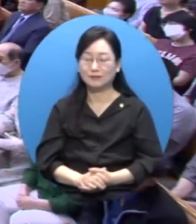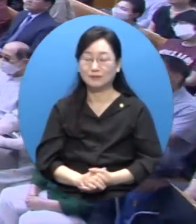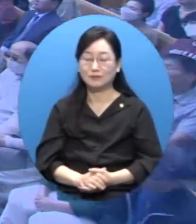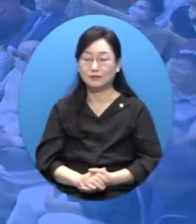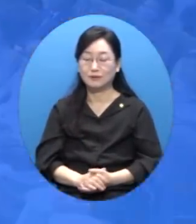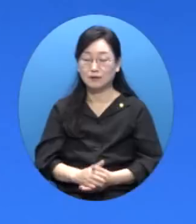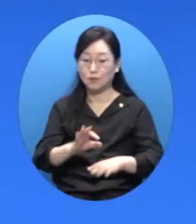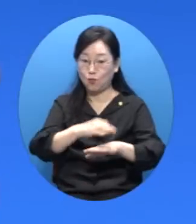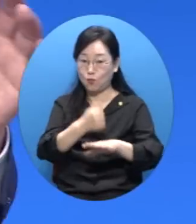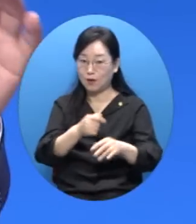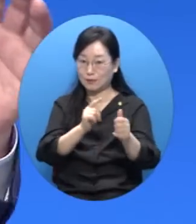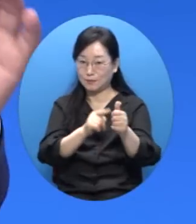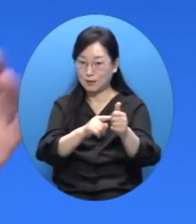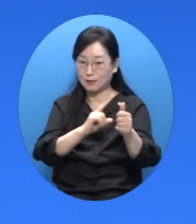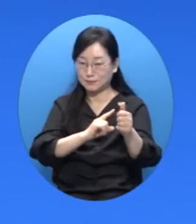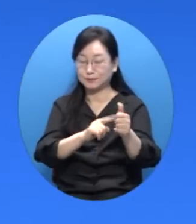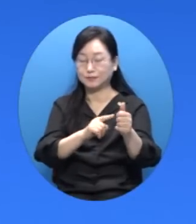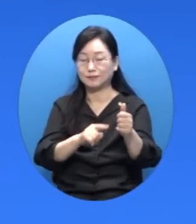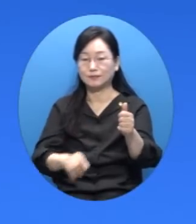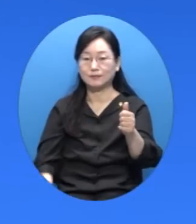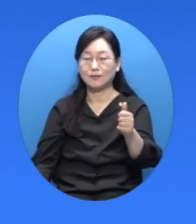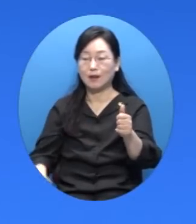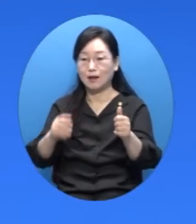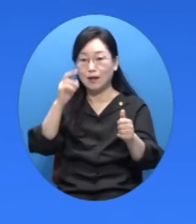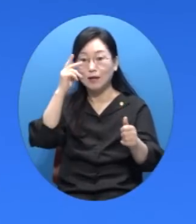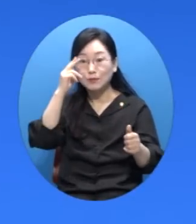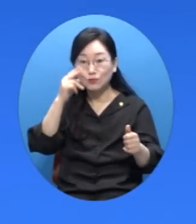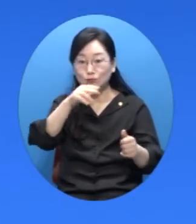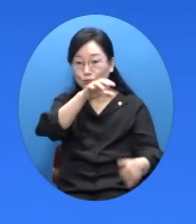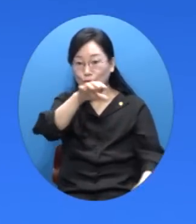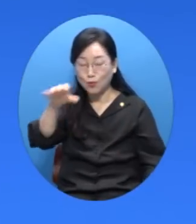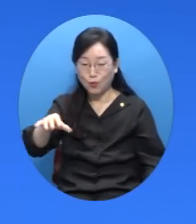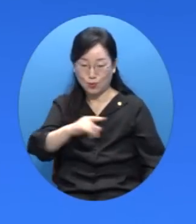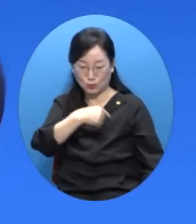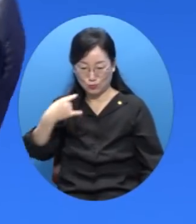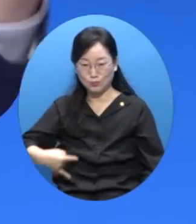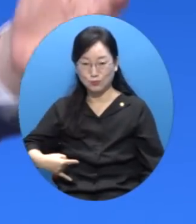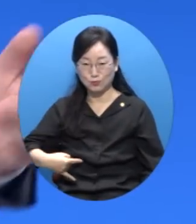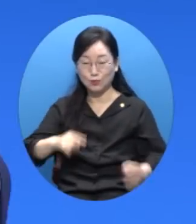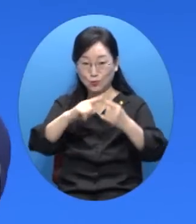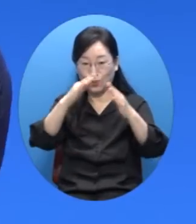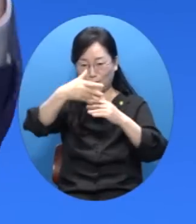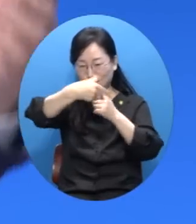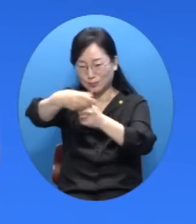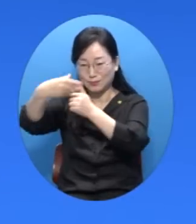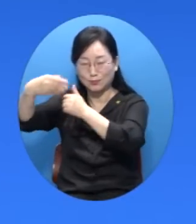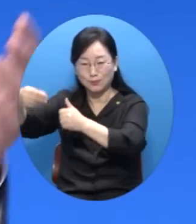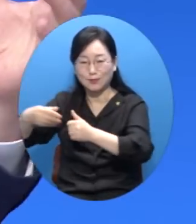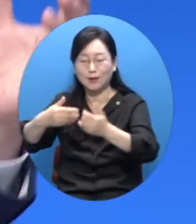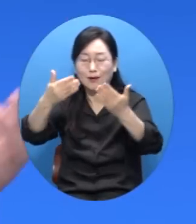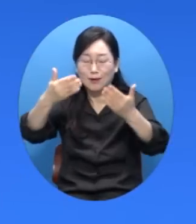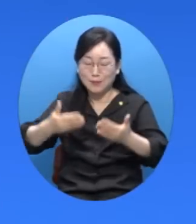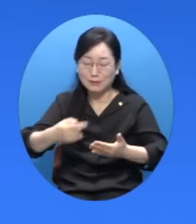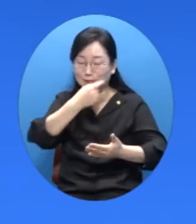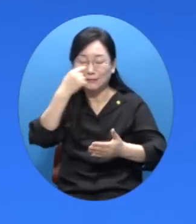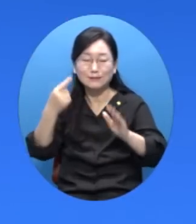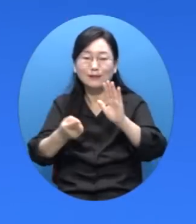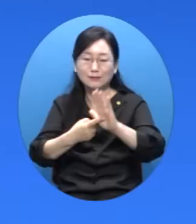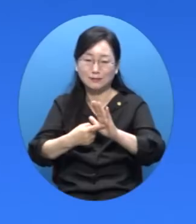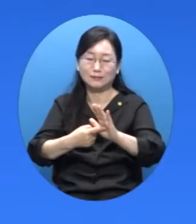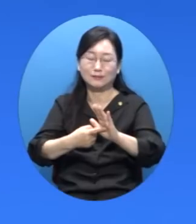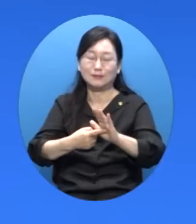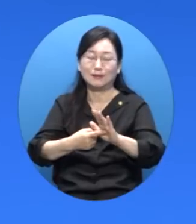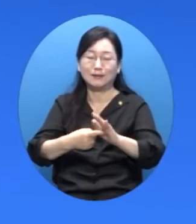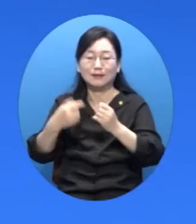왕 대표는 그래서 미국에 있는 여러 화교 교회를 다니면서 이 받은 은혜를 감사하고 그가 받은